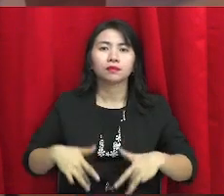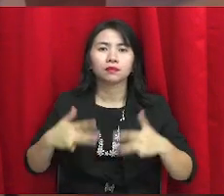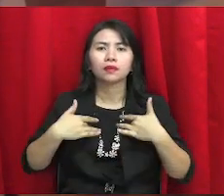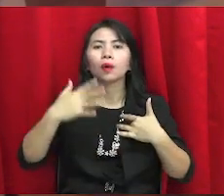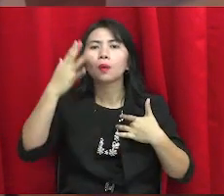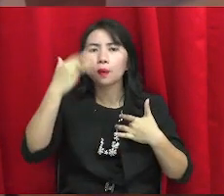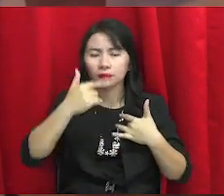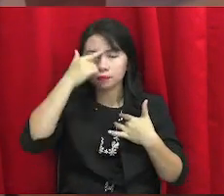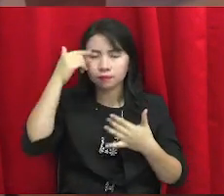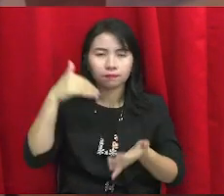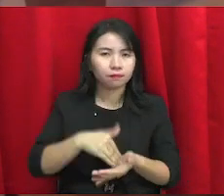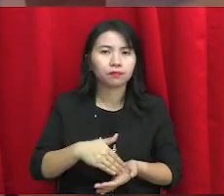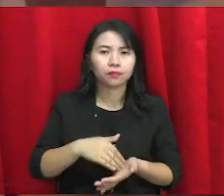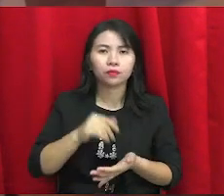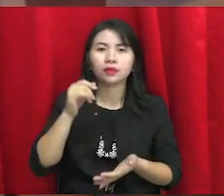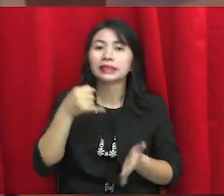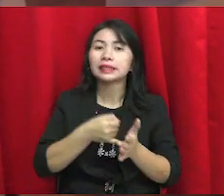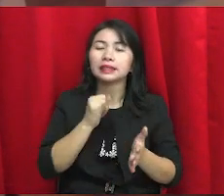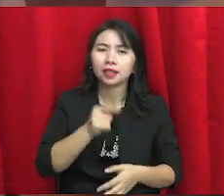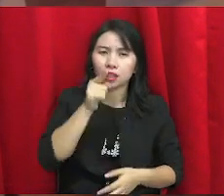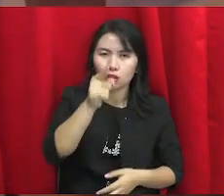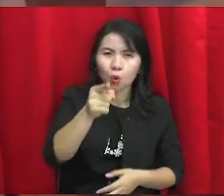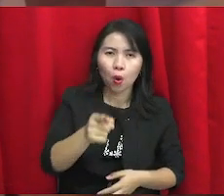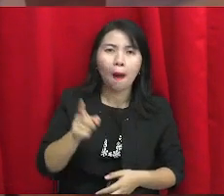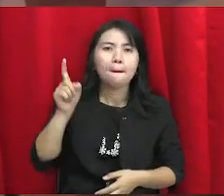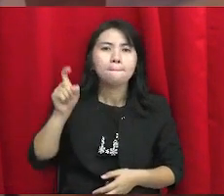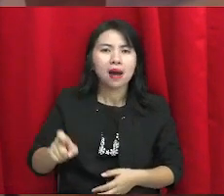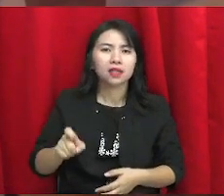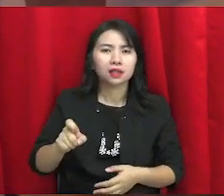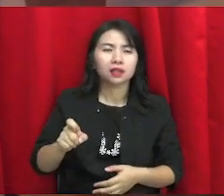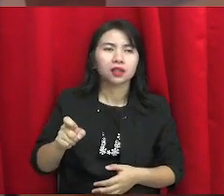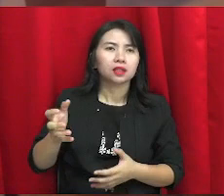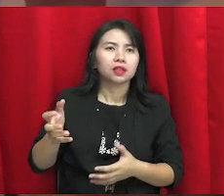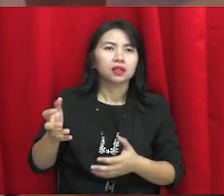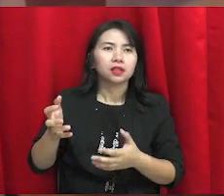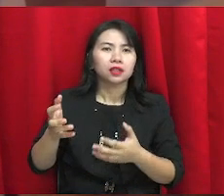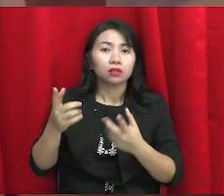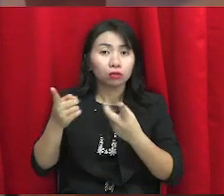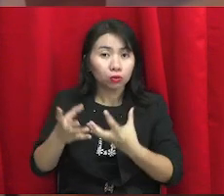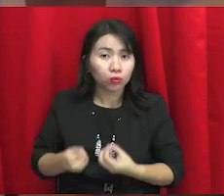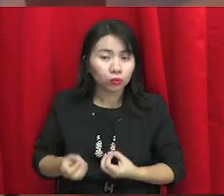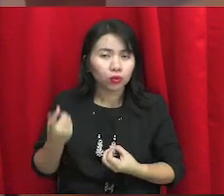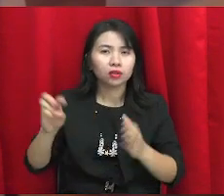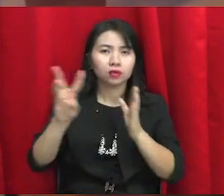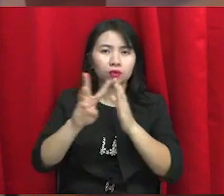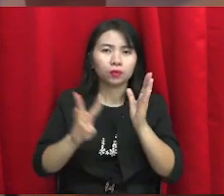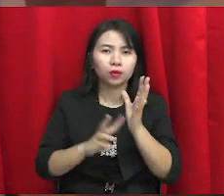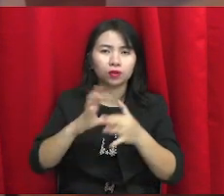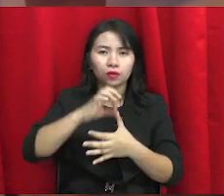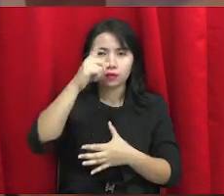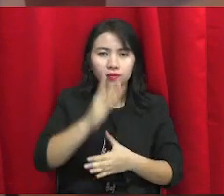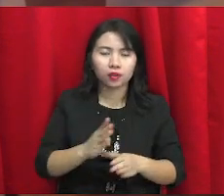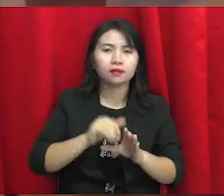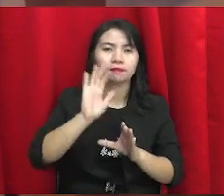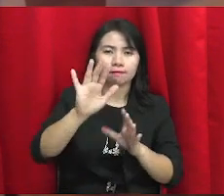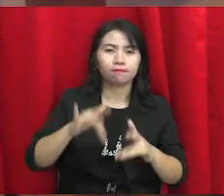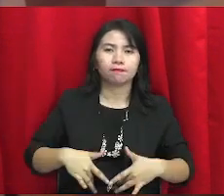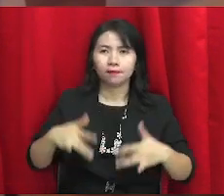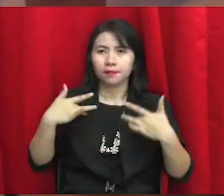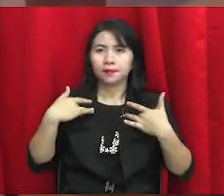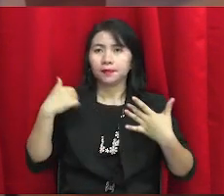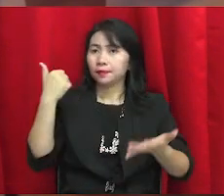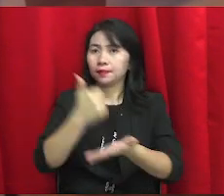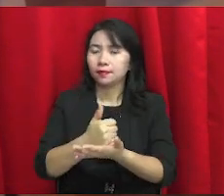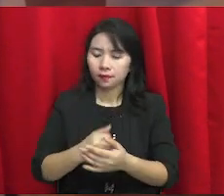lang ang dapat mag-accomplish sa purpose ng Panginoon dahil sa uniqueness nga natin bilang anak ng Diyos. Thank you po, Sir Jao.